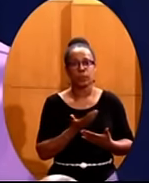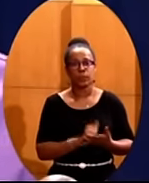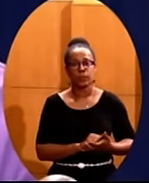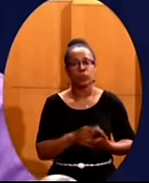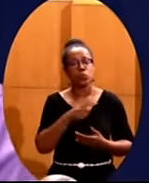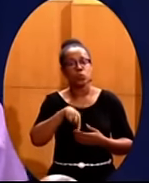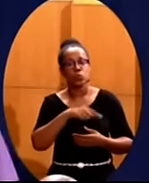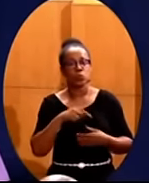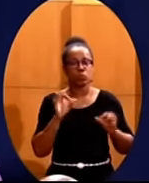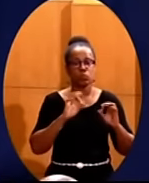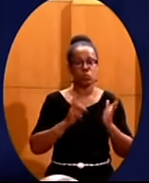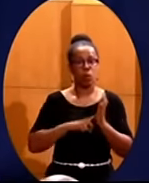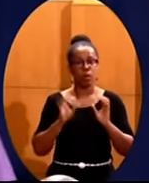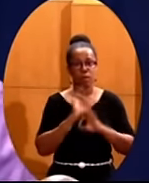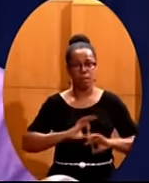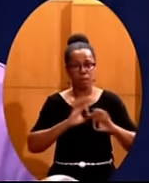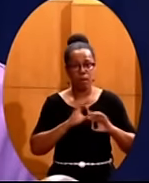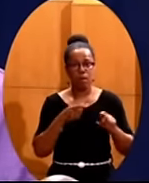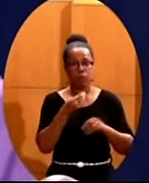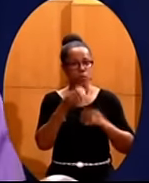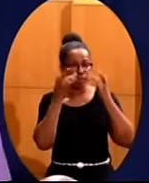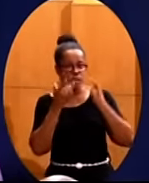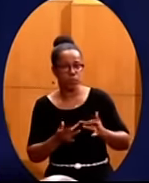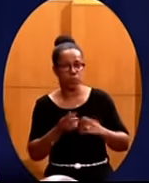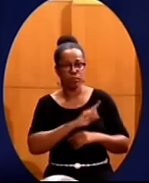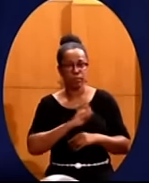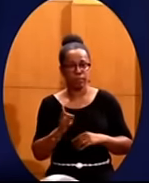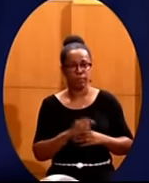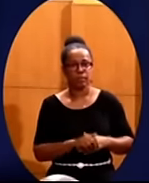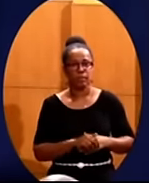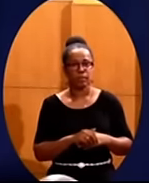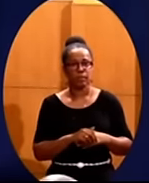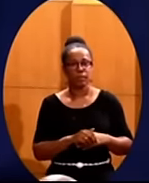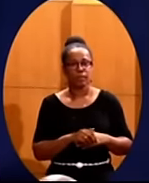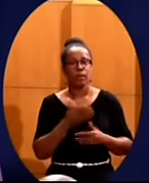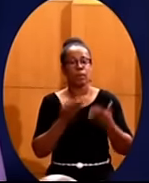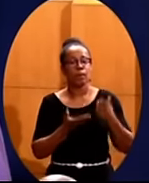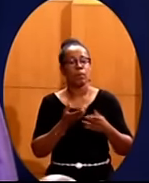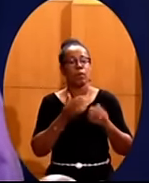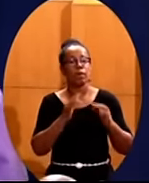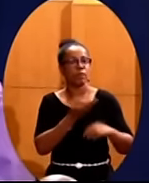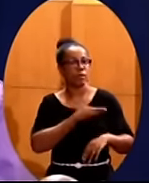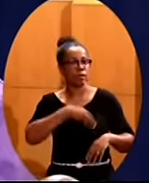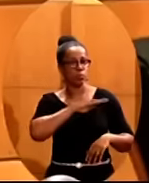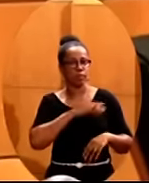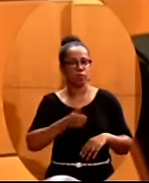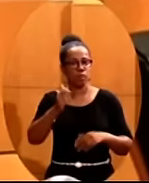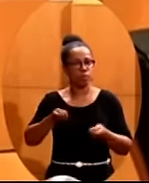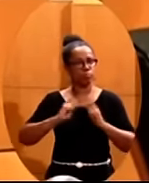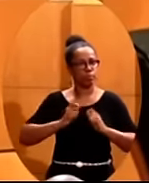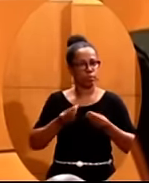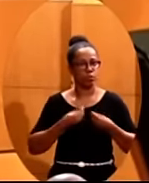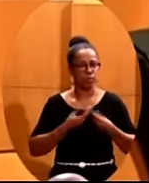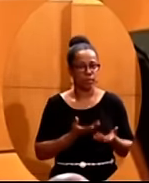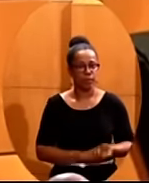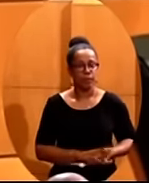nous n'avons pas le droit de vous décevoir face aux responsabilités que vous nous avez